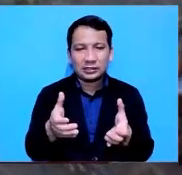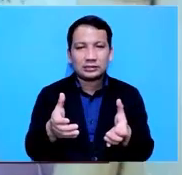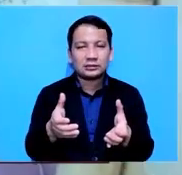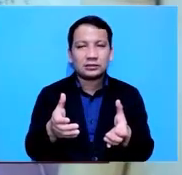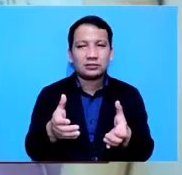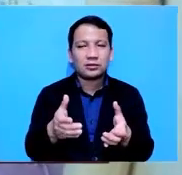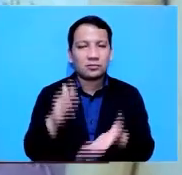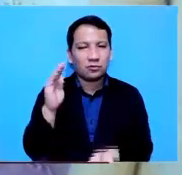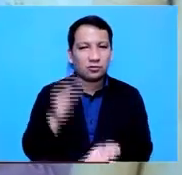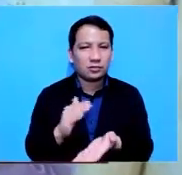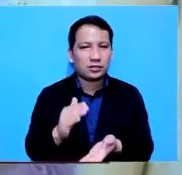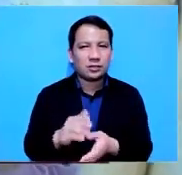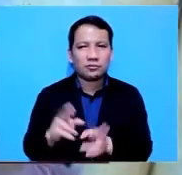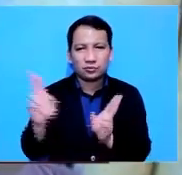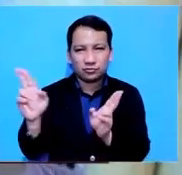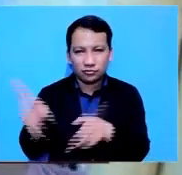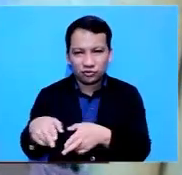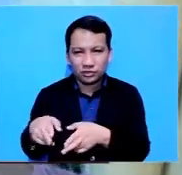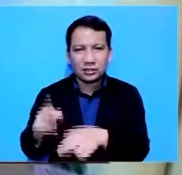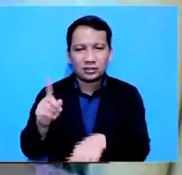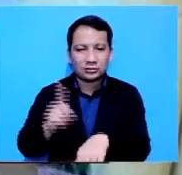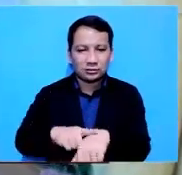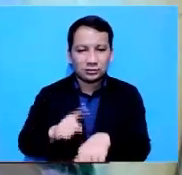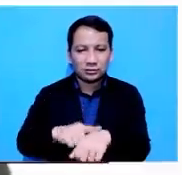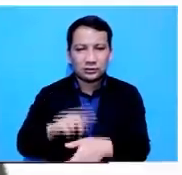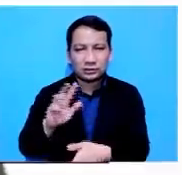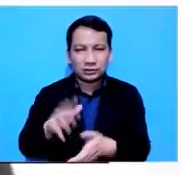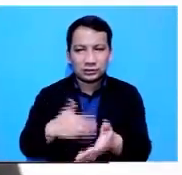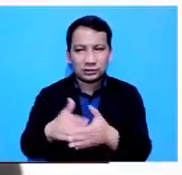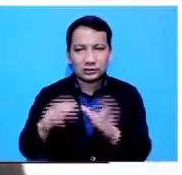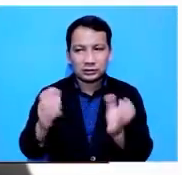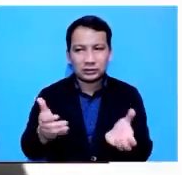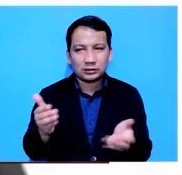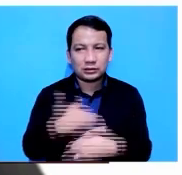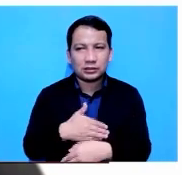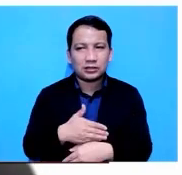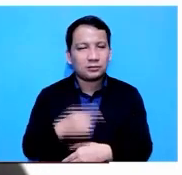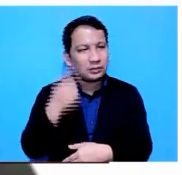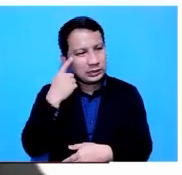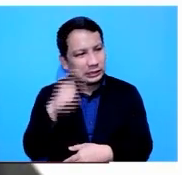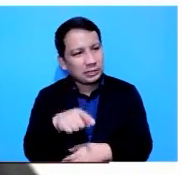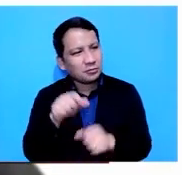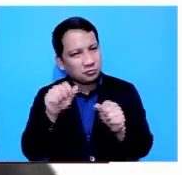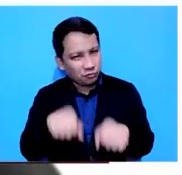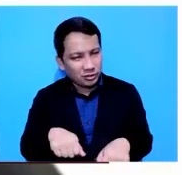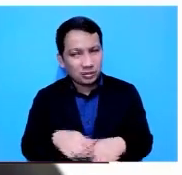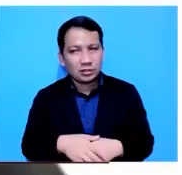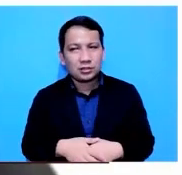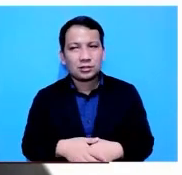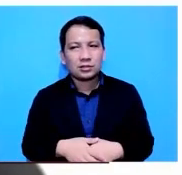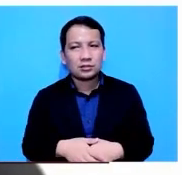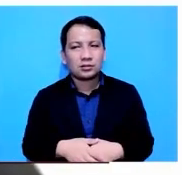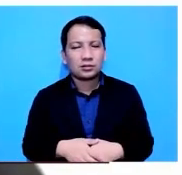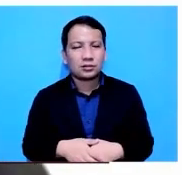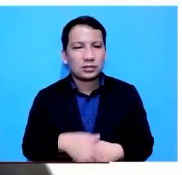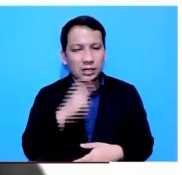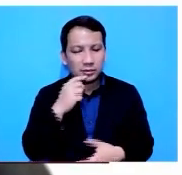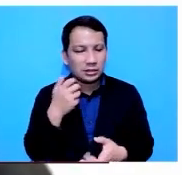hindi mainitan ng mga estudyante pag tanghaling tapat. Basta kung sa tingin natin ay pwede pa, hindi naman mag-suffer yung mga bata,